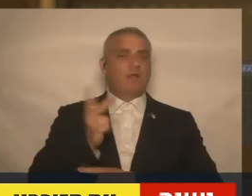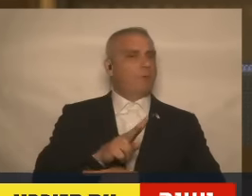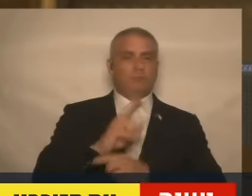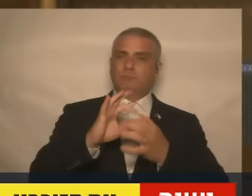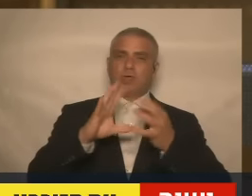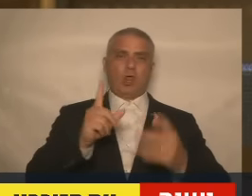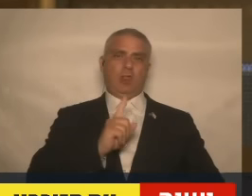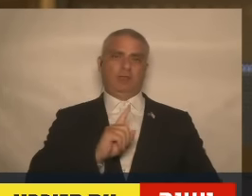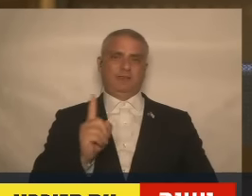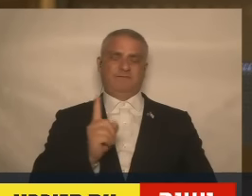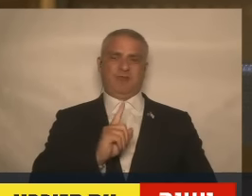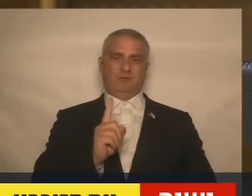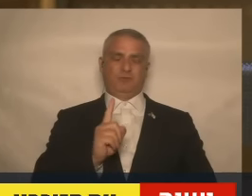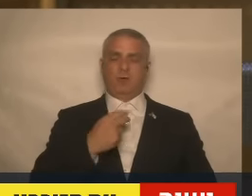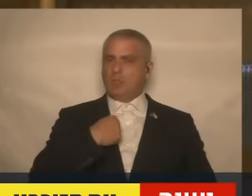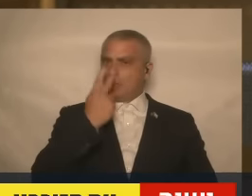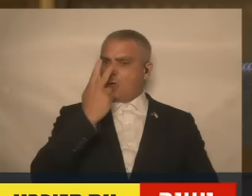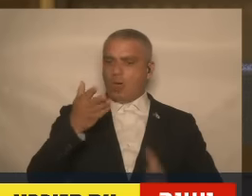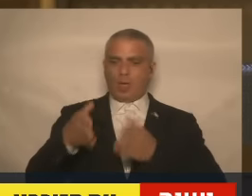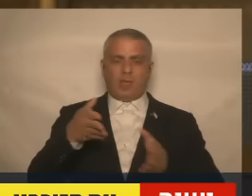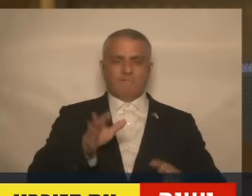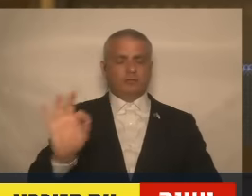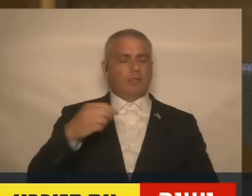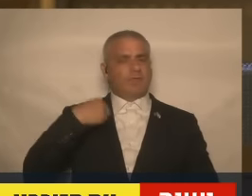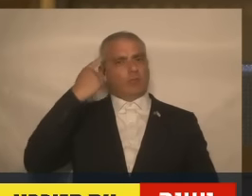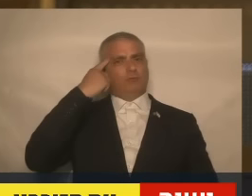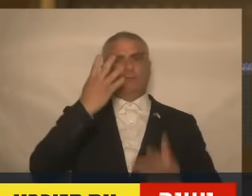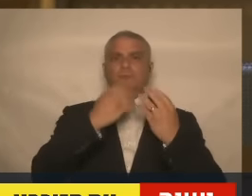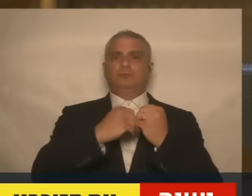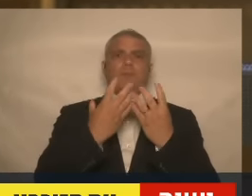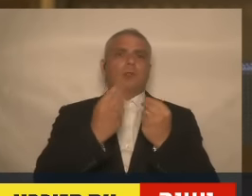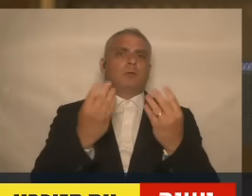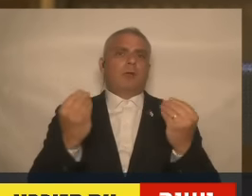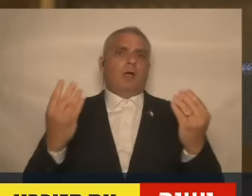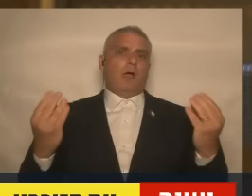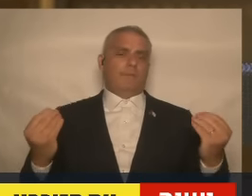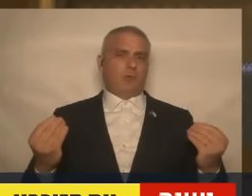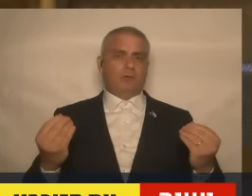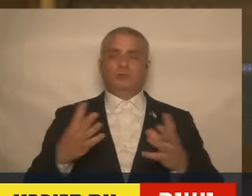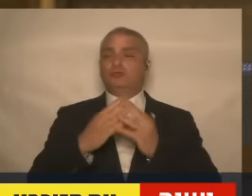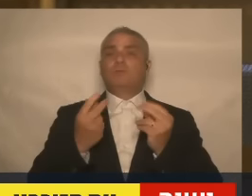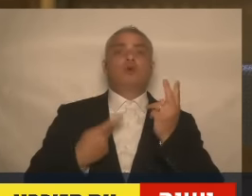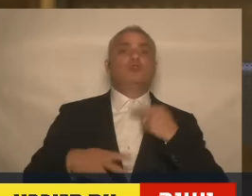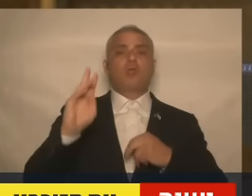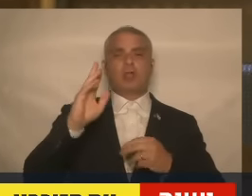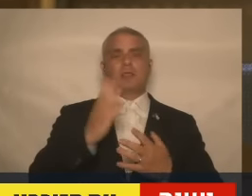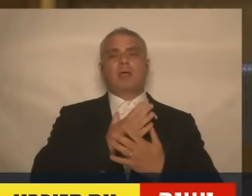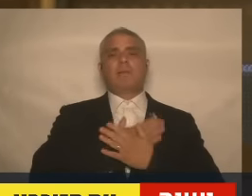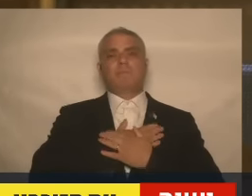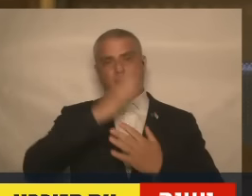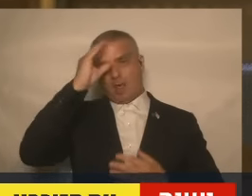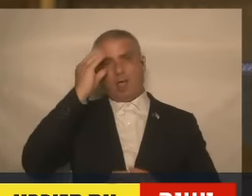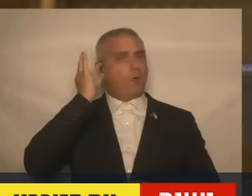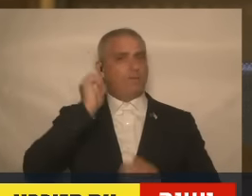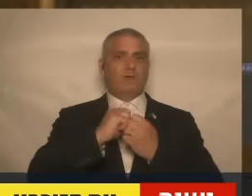לא נפרדו. אני רואה את קבריהם וחושב על משפחות רבות כל כך, שאיבדו יותר מאהובה או